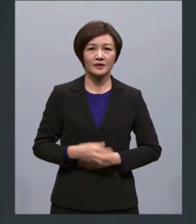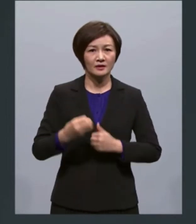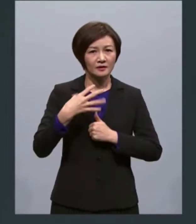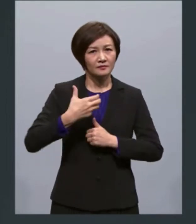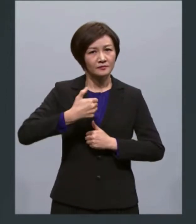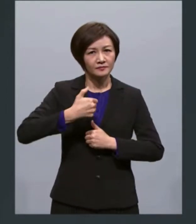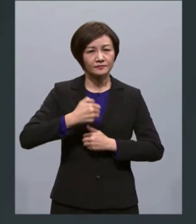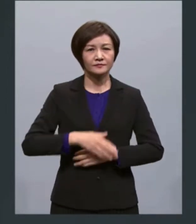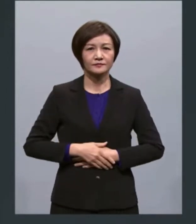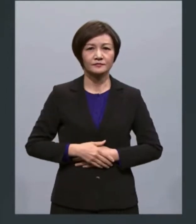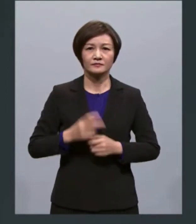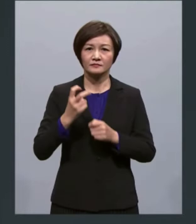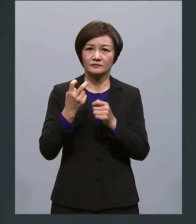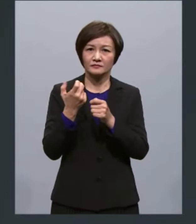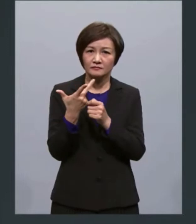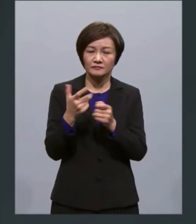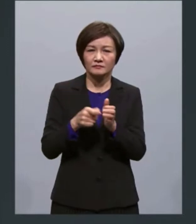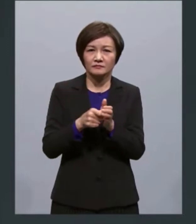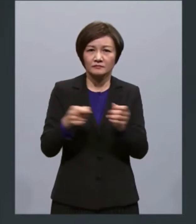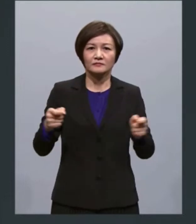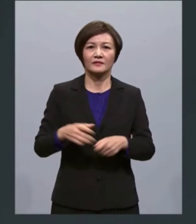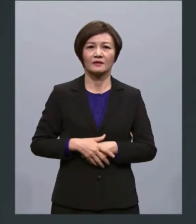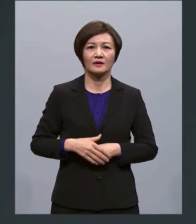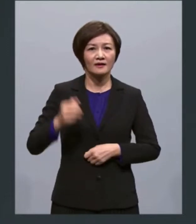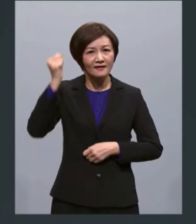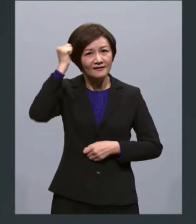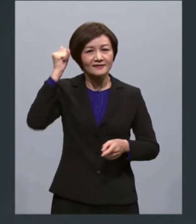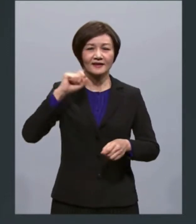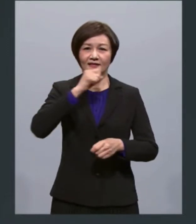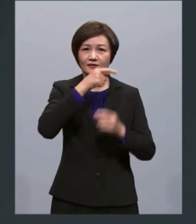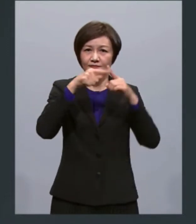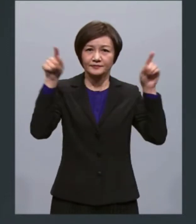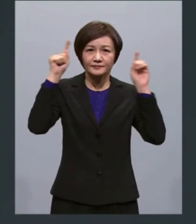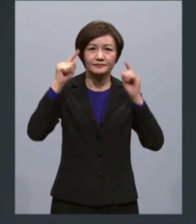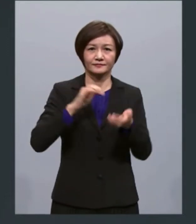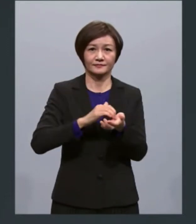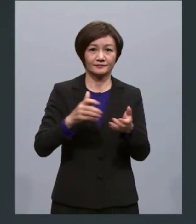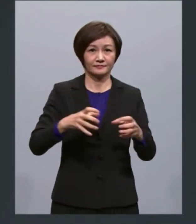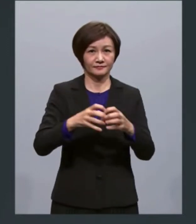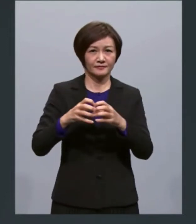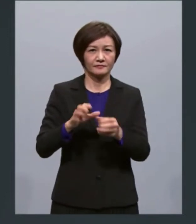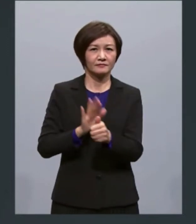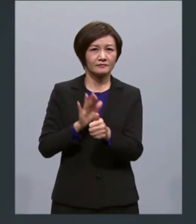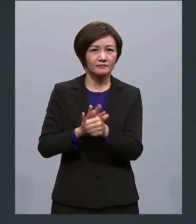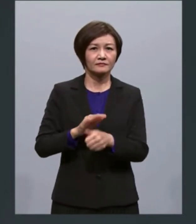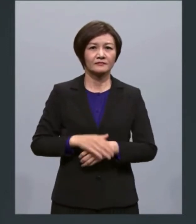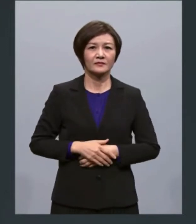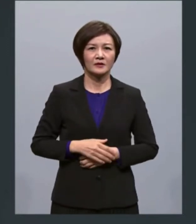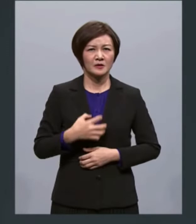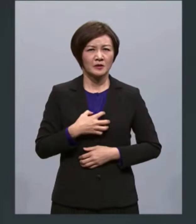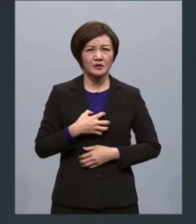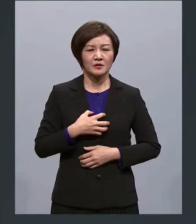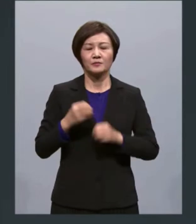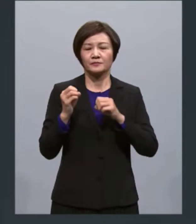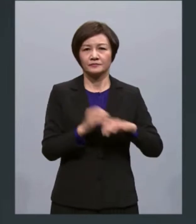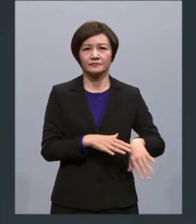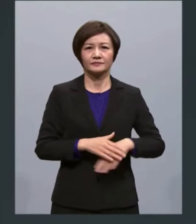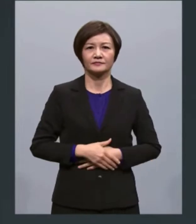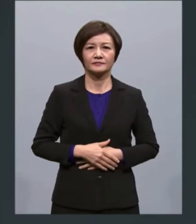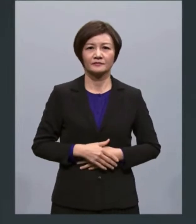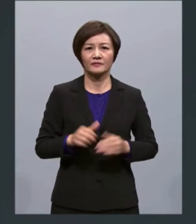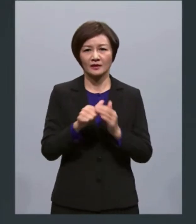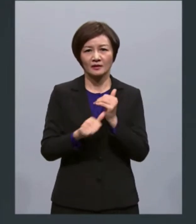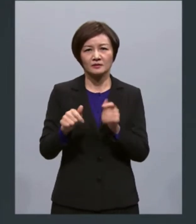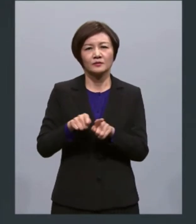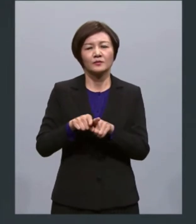说感谢，27年来，他们还记得我和台大医疗团队，协助他们放下怨恨，陪着儿子走